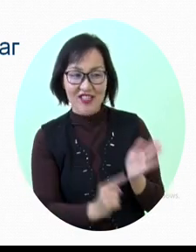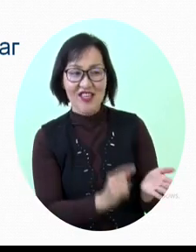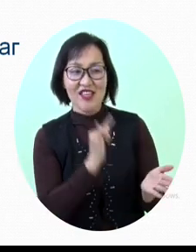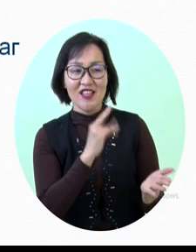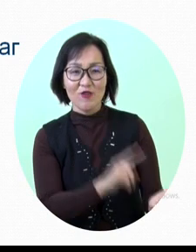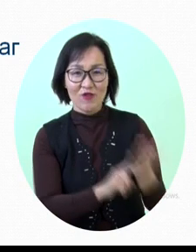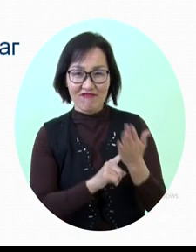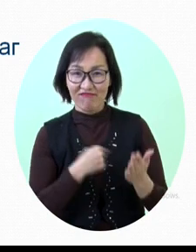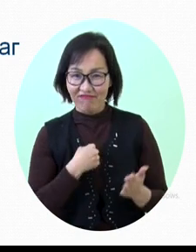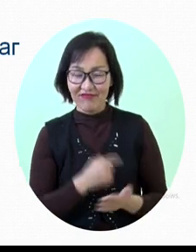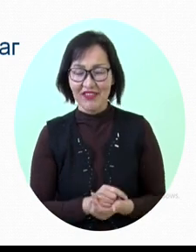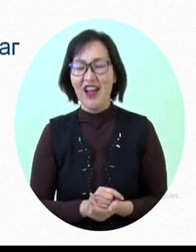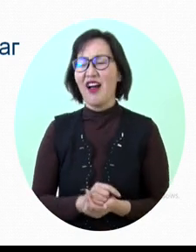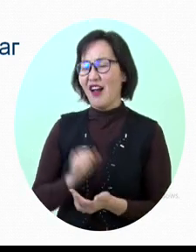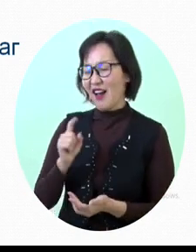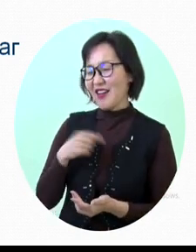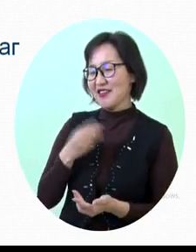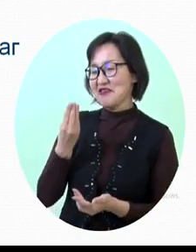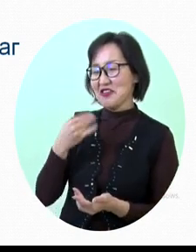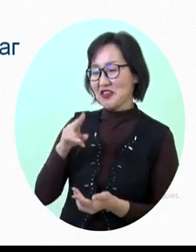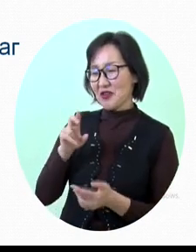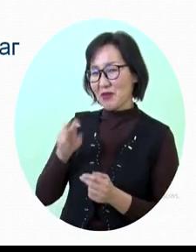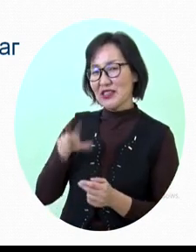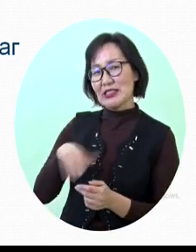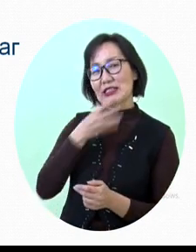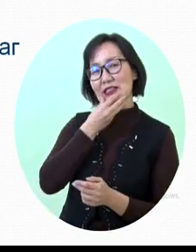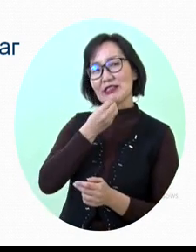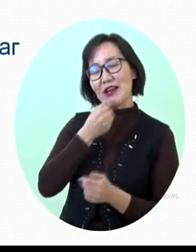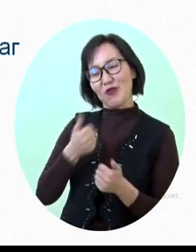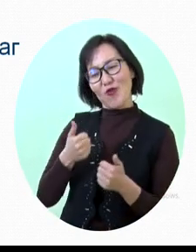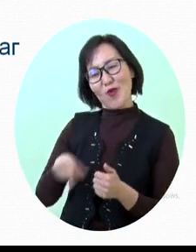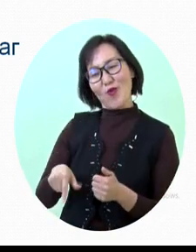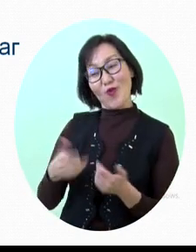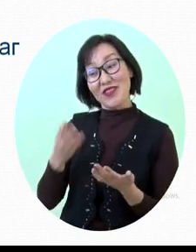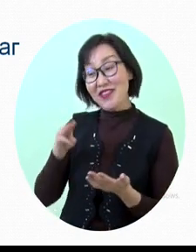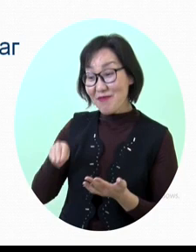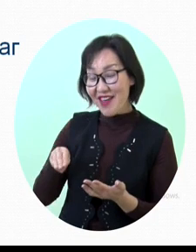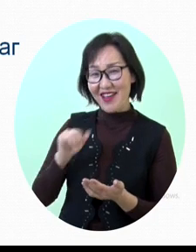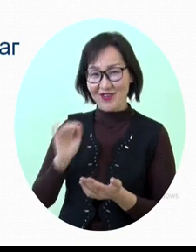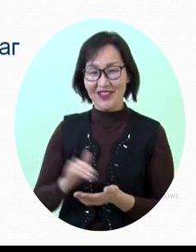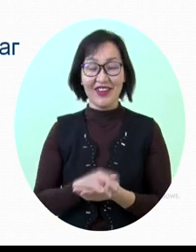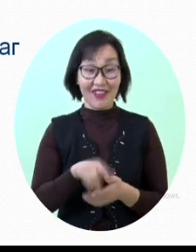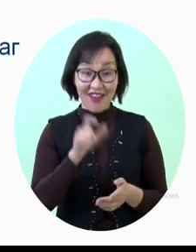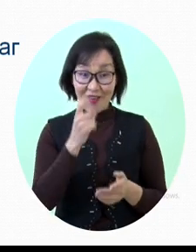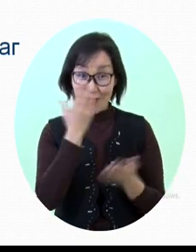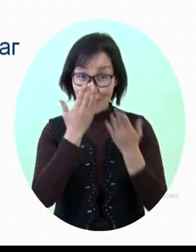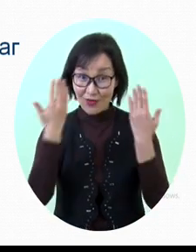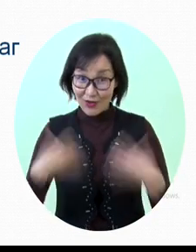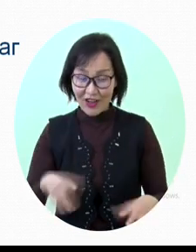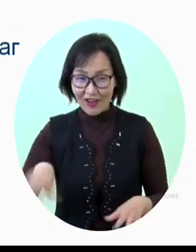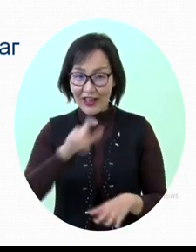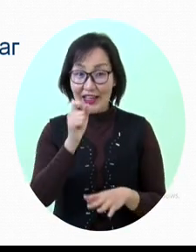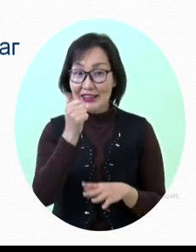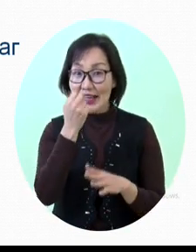Ах, үнэхээр шидтэн байсан бол сайхан да. За, цөмөрөө ихээ уншлаа. Ихийг сайн